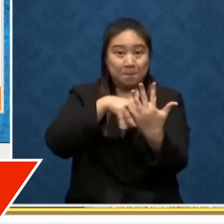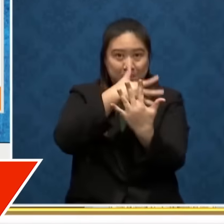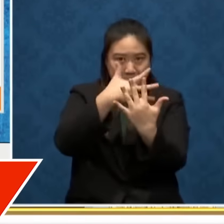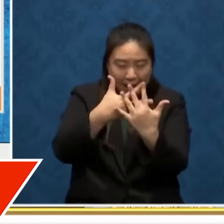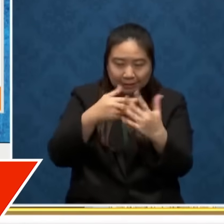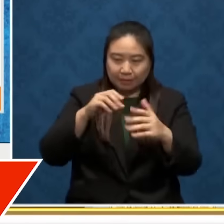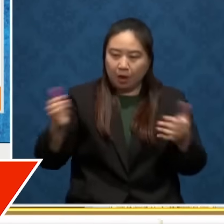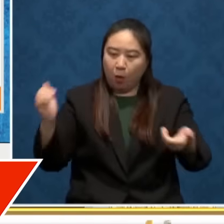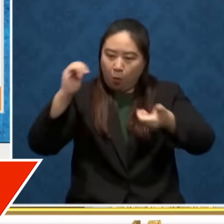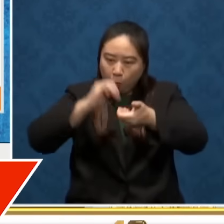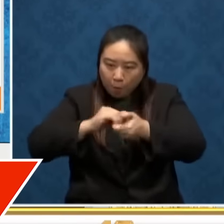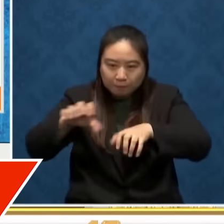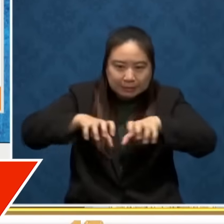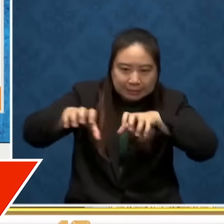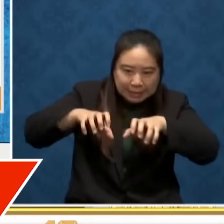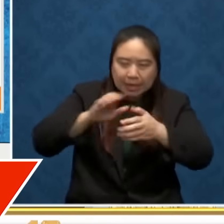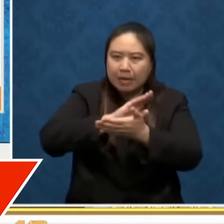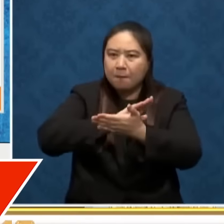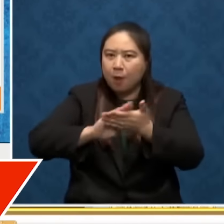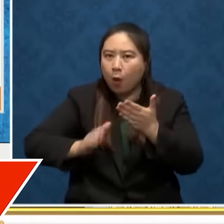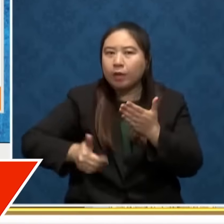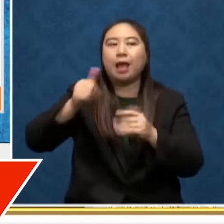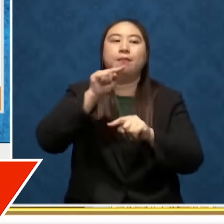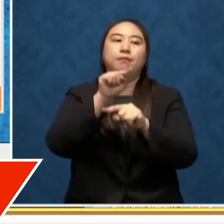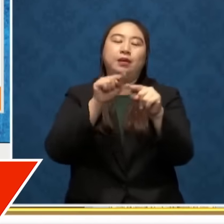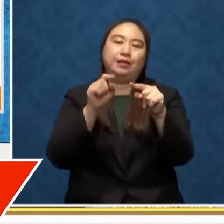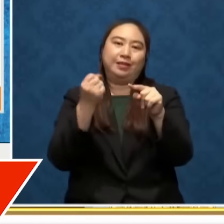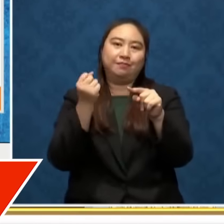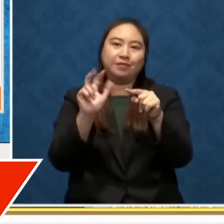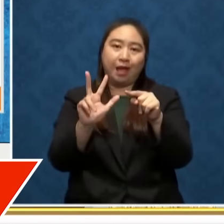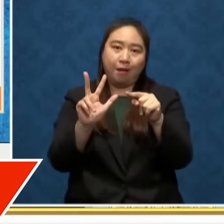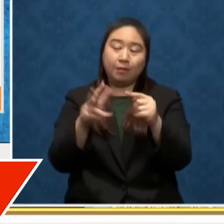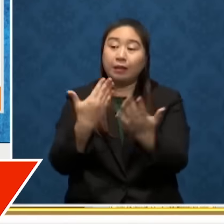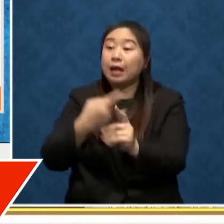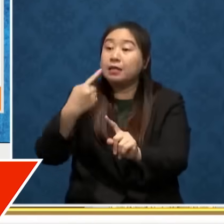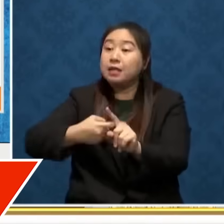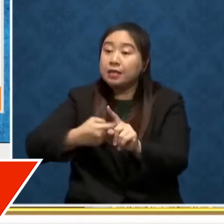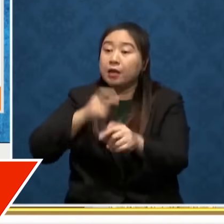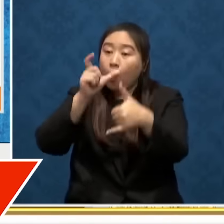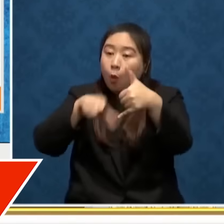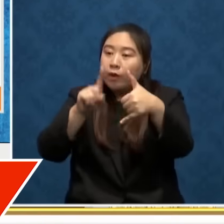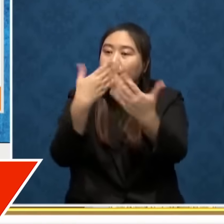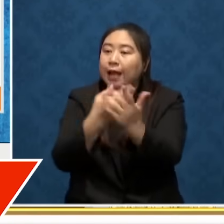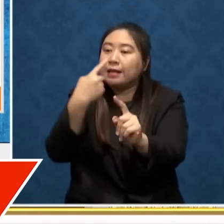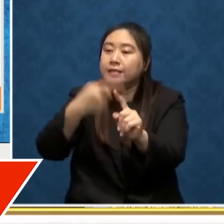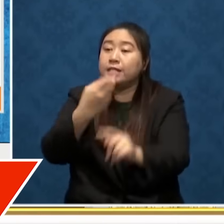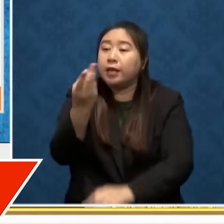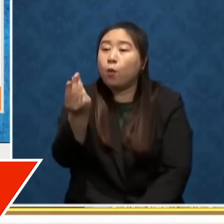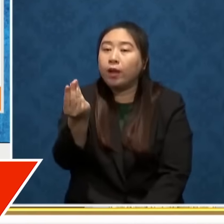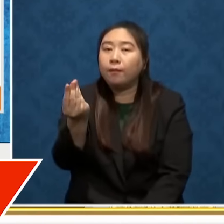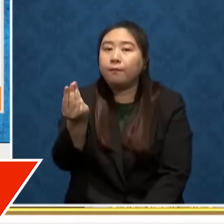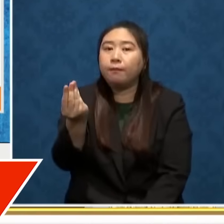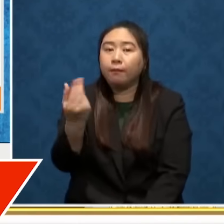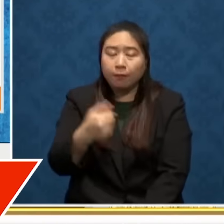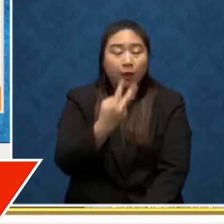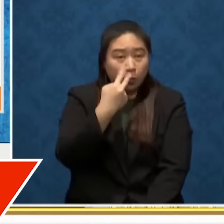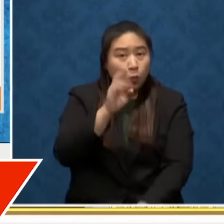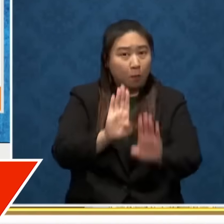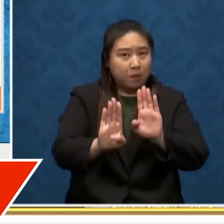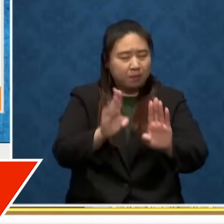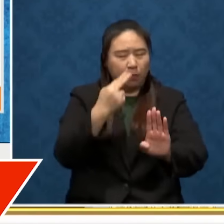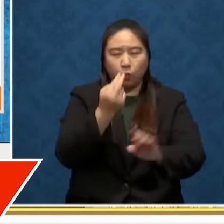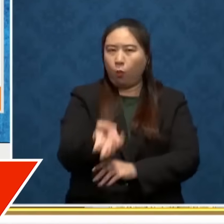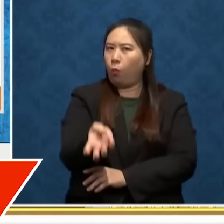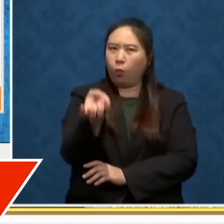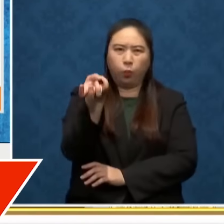ร้อยละ13%เท่านั้นเงินเดือนท่านคนละเท่าไหร่ครับเนี่ยซึ่งปริมาณเนี่ยน้อยมากแสดง